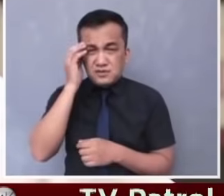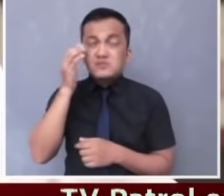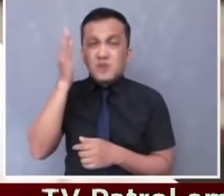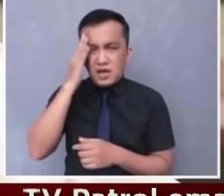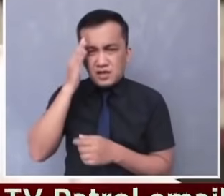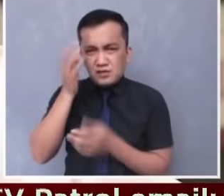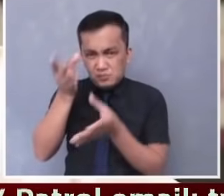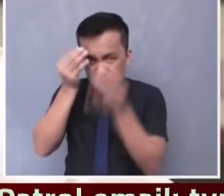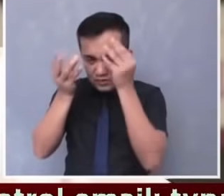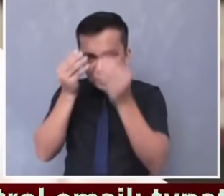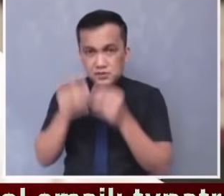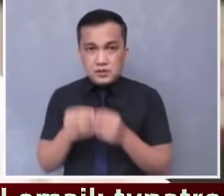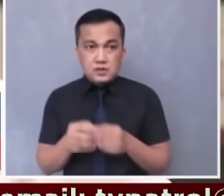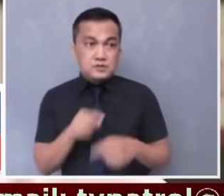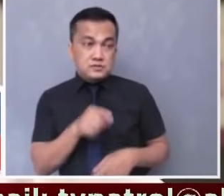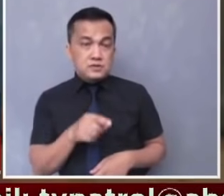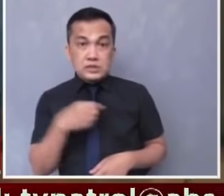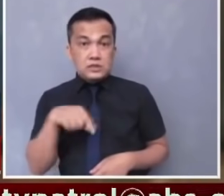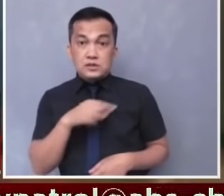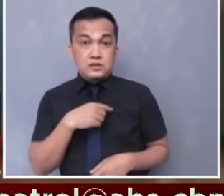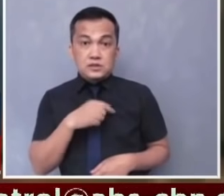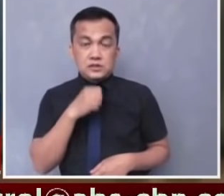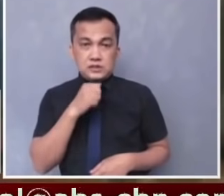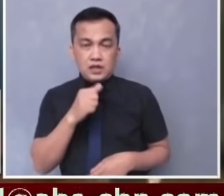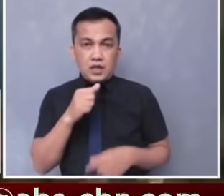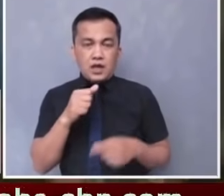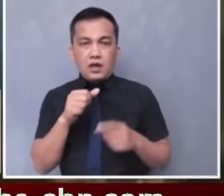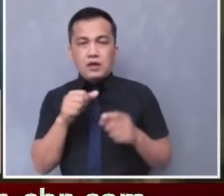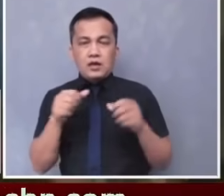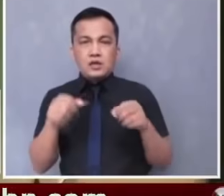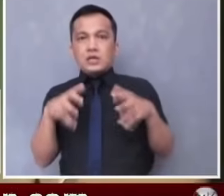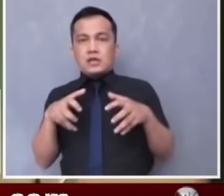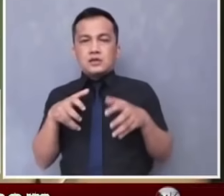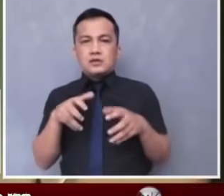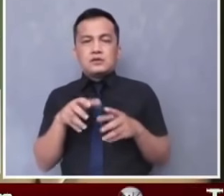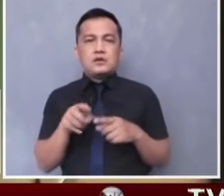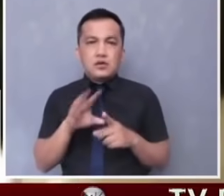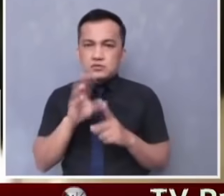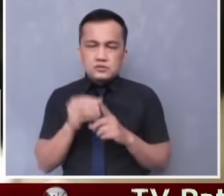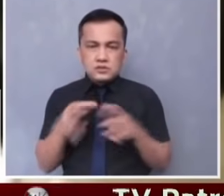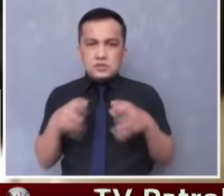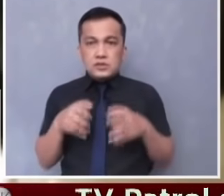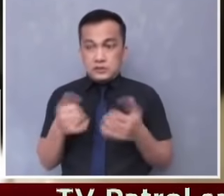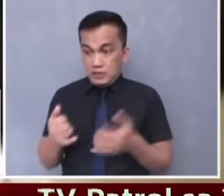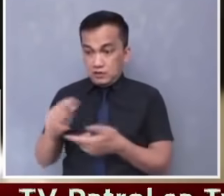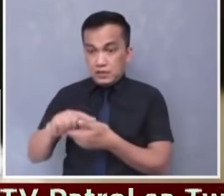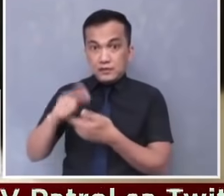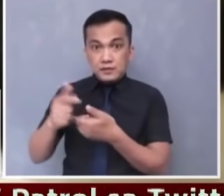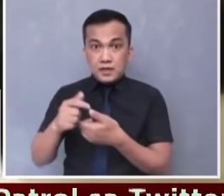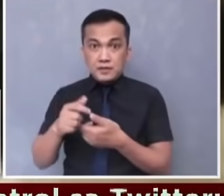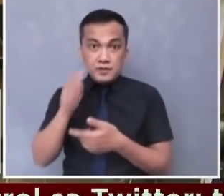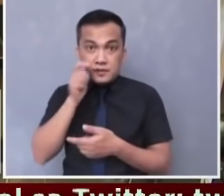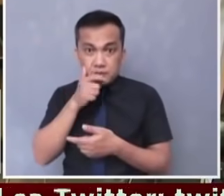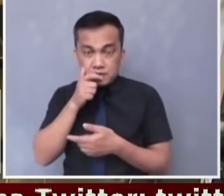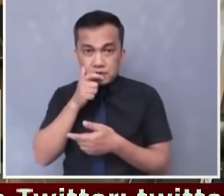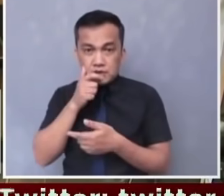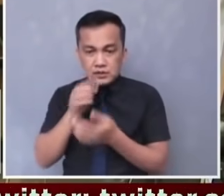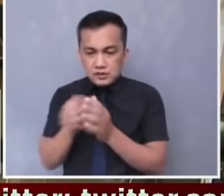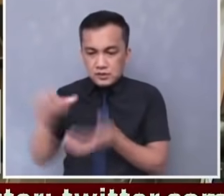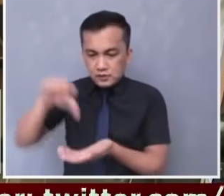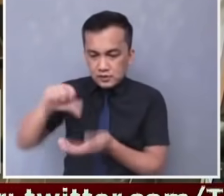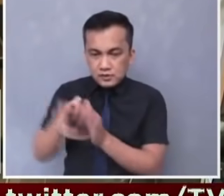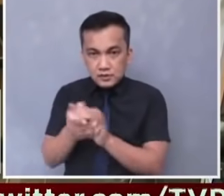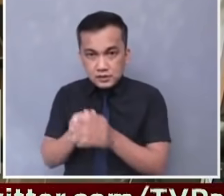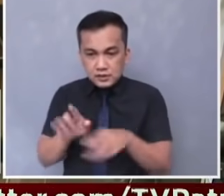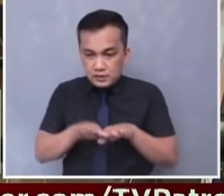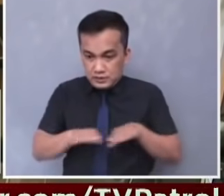Para hindi na rin po tayo ma-culture shock. Ngayon, may laptop, microphone at hygiene kit ang bawat desk. May whiteboard